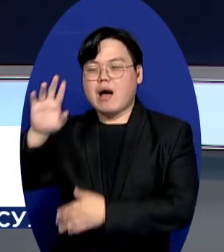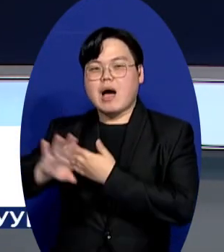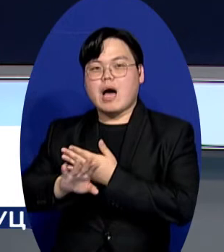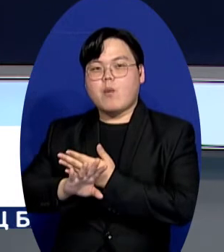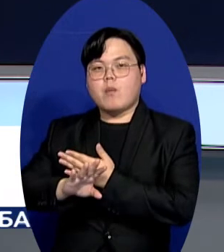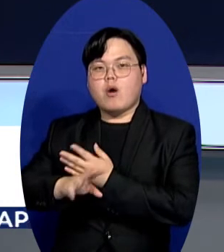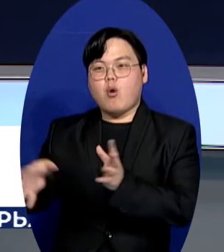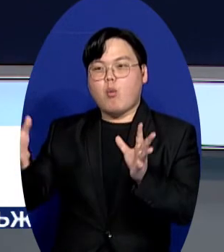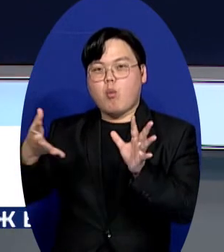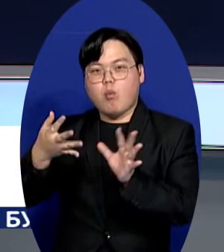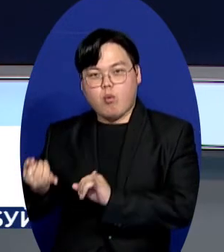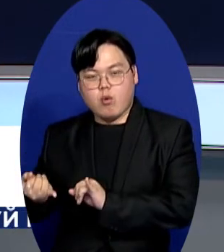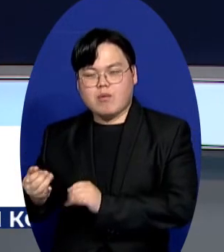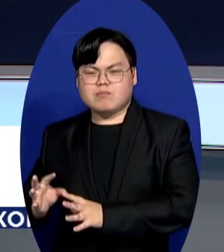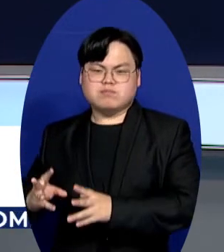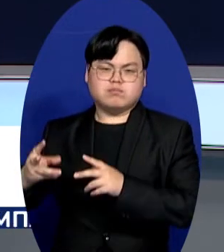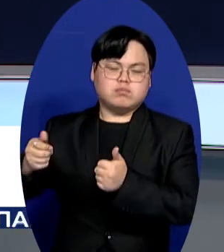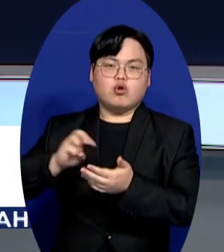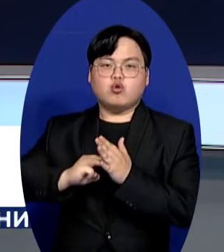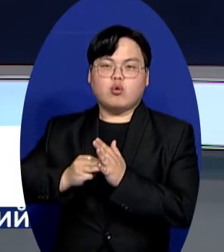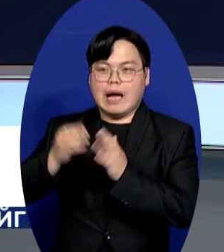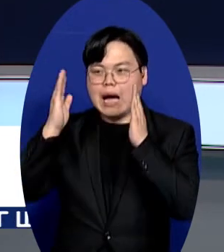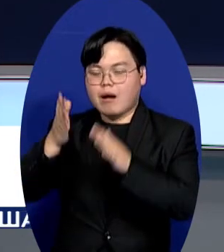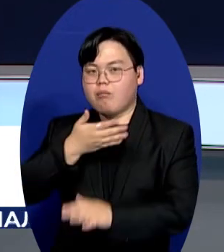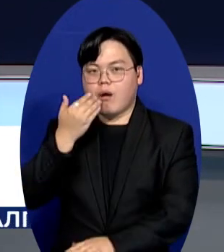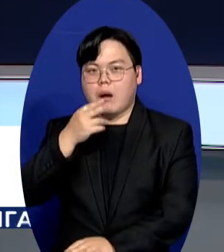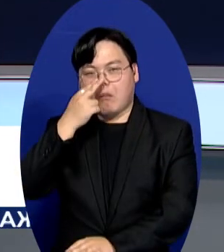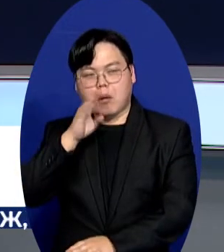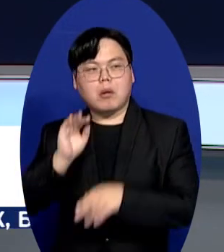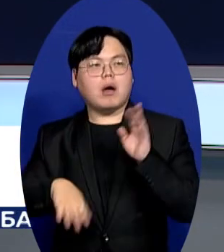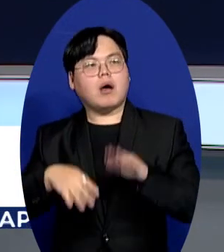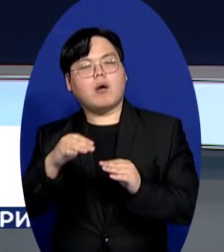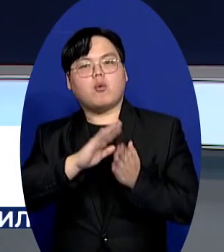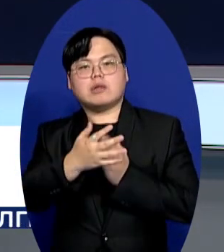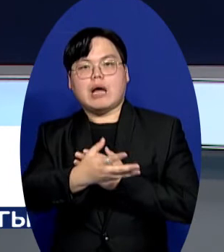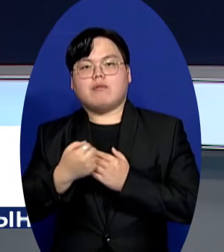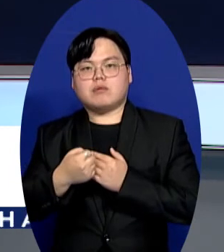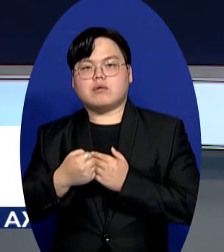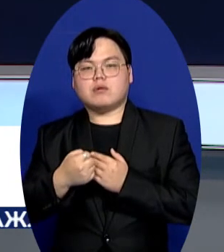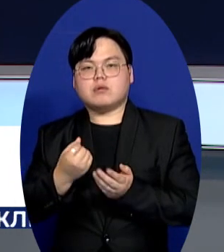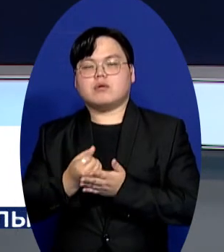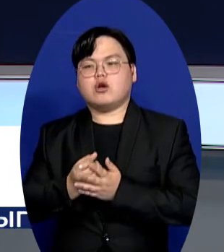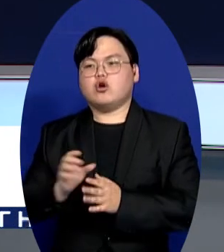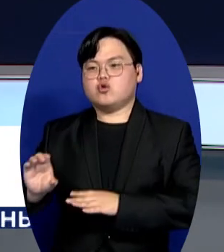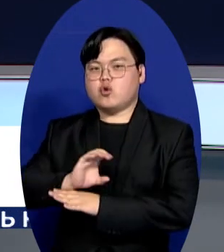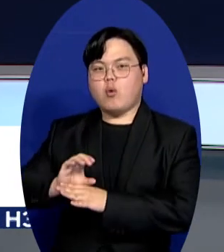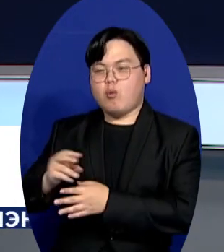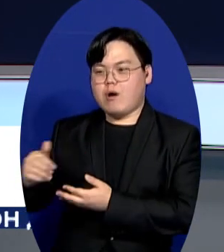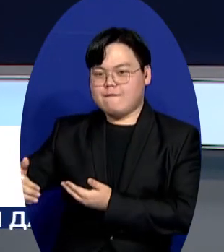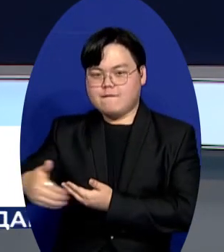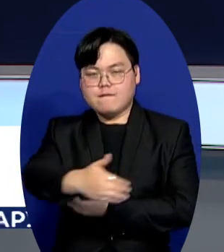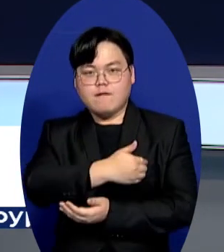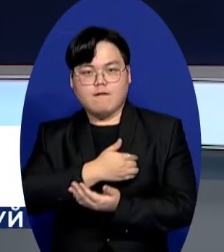нөхөн сэргээхэд төлөвлөлт хийдэггүй. За эд хогшил худалдаад авчихдаг. Мөн тодорхой төлбөрийг сумдаас төвлөрүүлдэгч сумдад